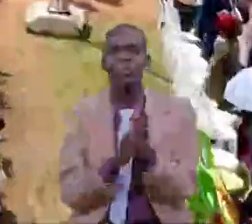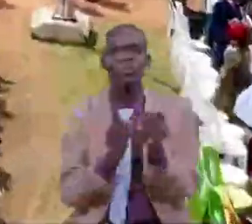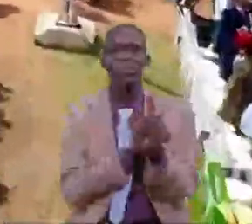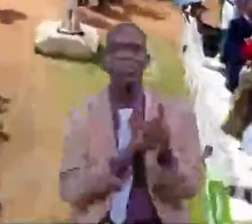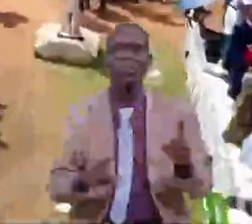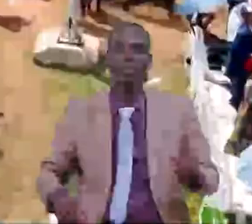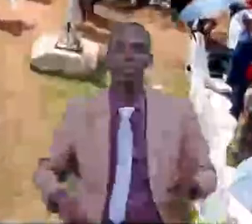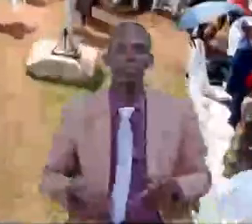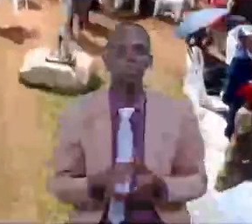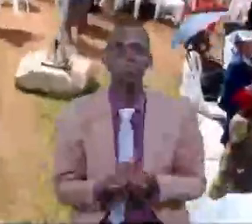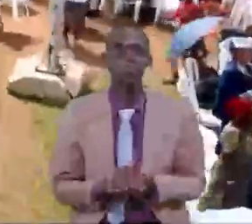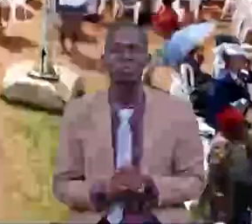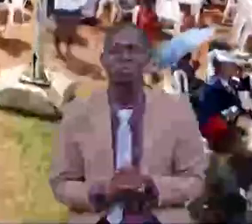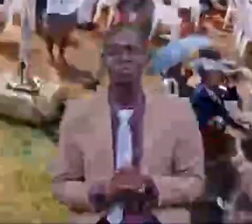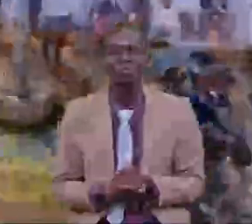Gloire à Dieu.